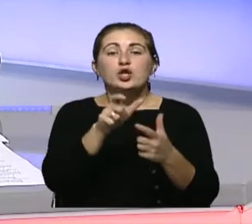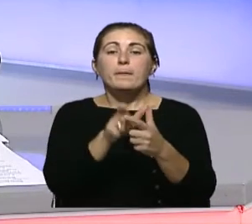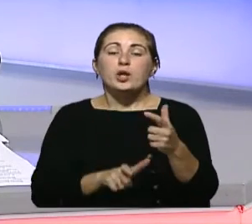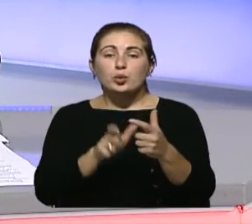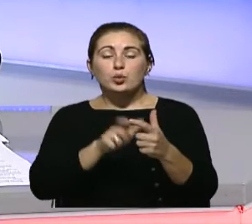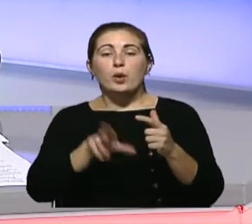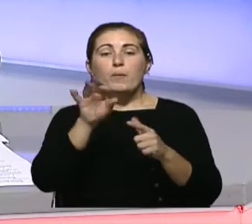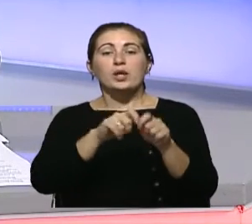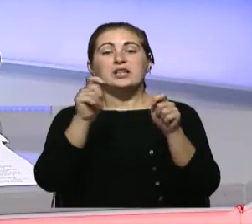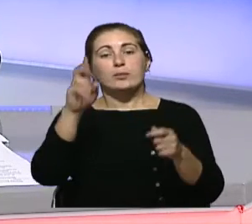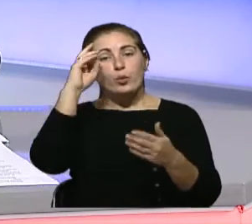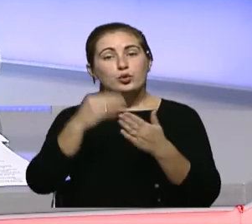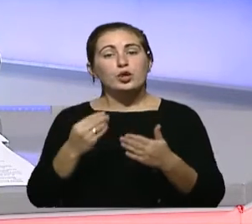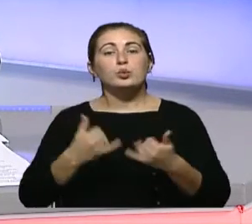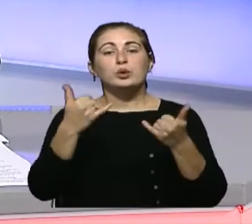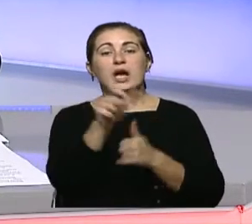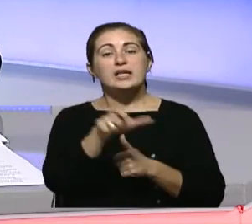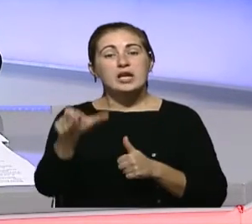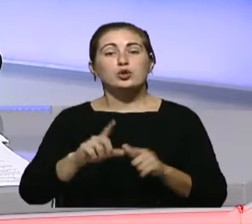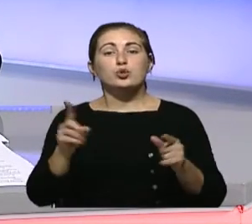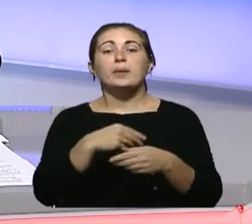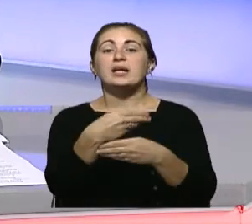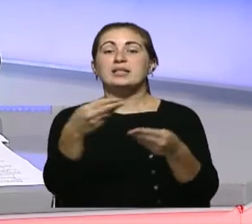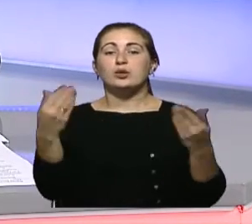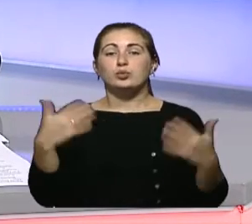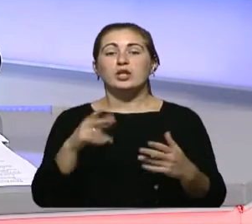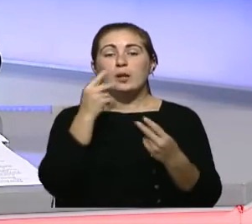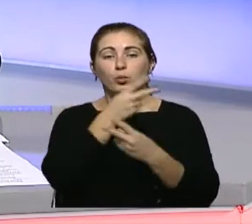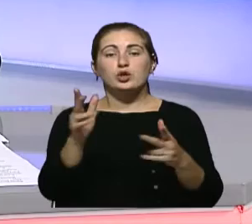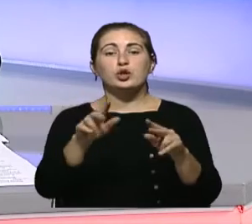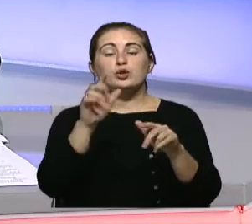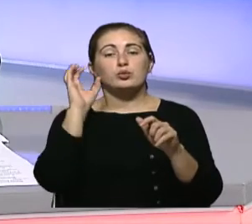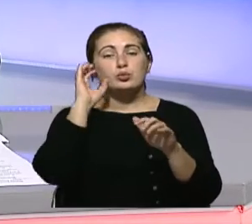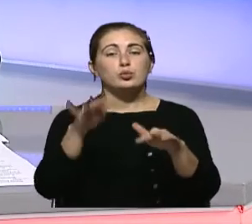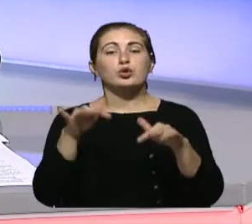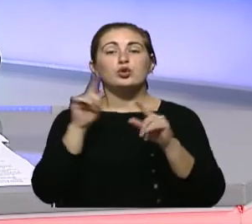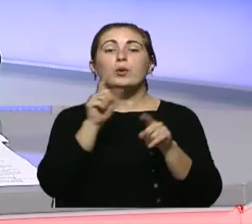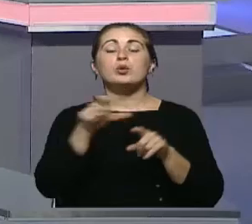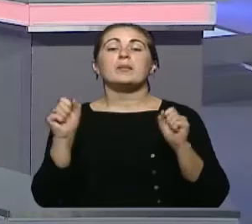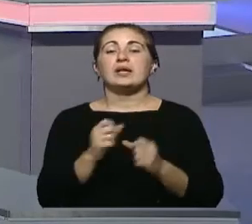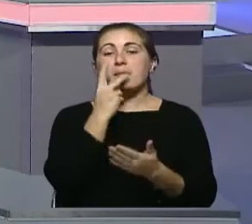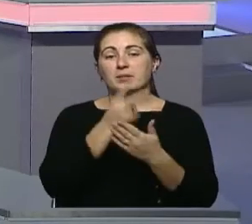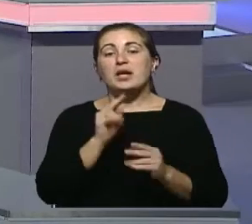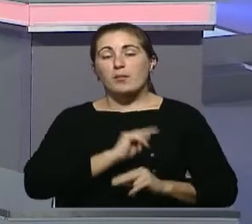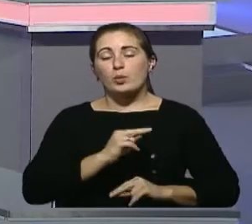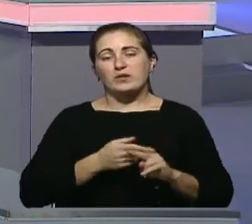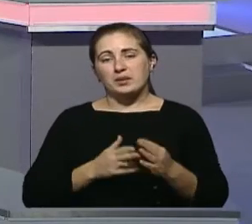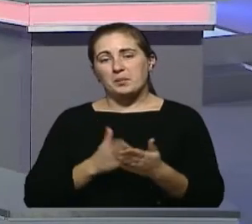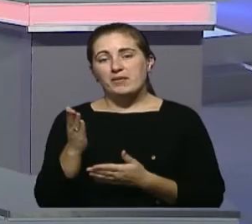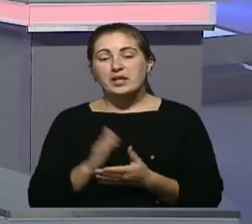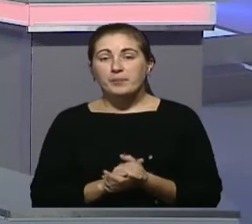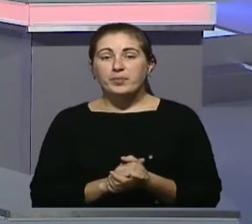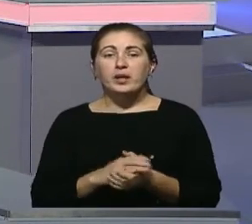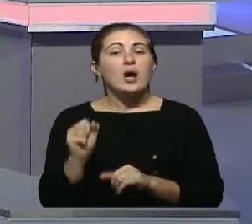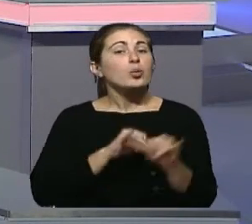по открытому бюджету для граждан, чтобы раздать уже на публичных слушаниях, чтобы люди могли посмотреть. То есть работаем в этом направлении. Так, а